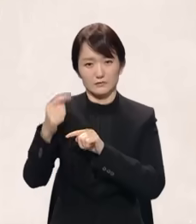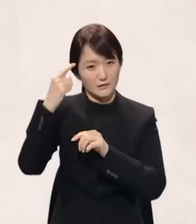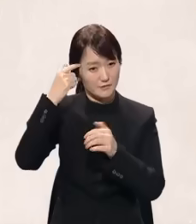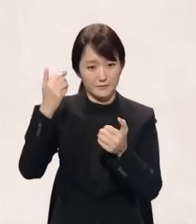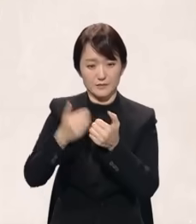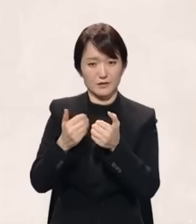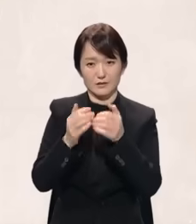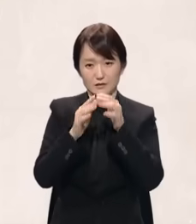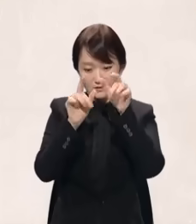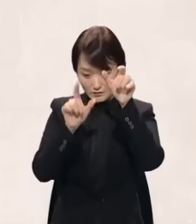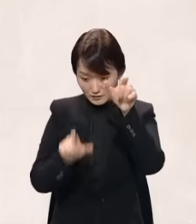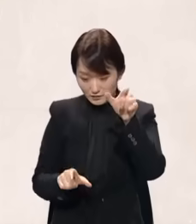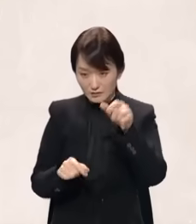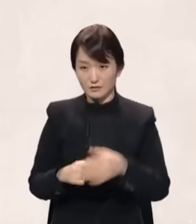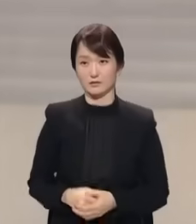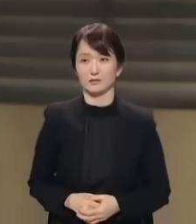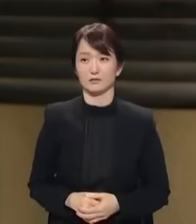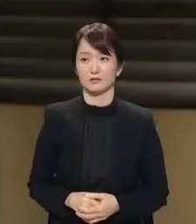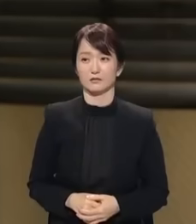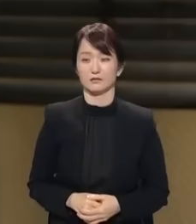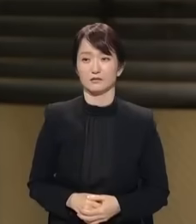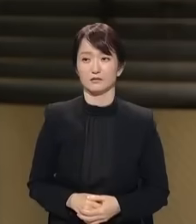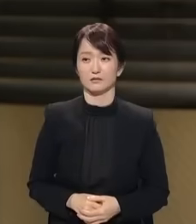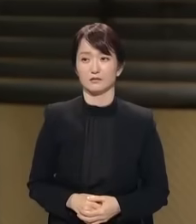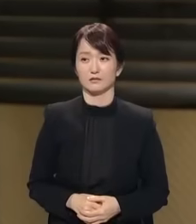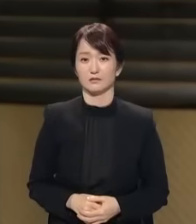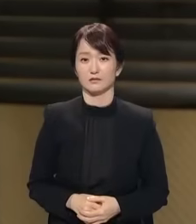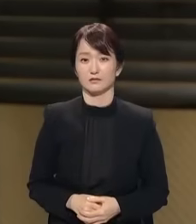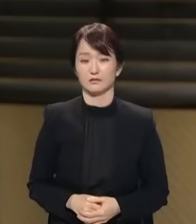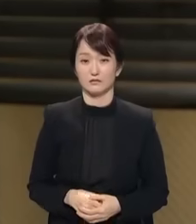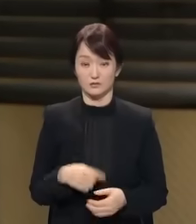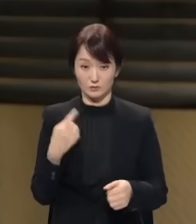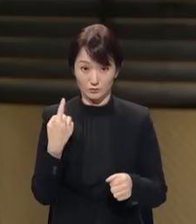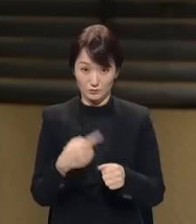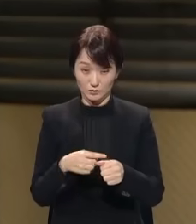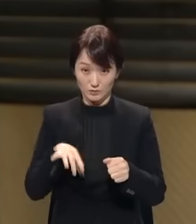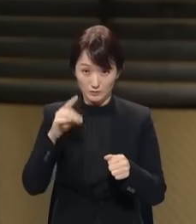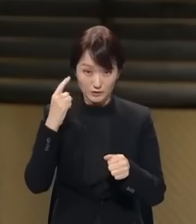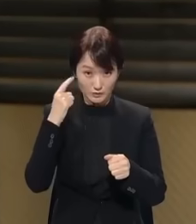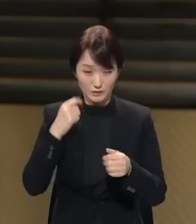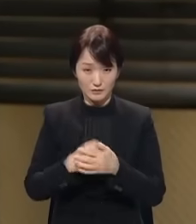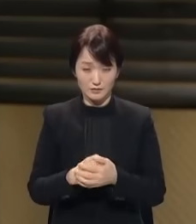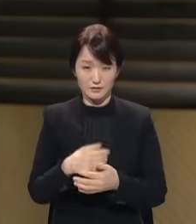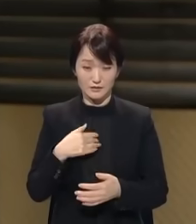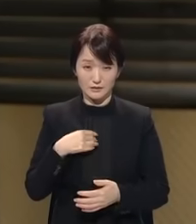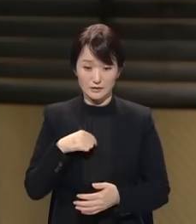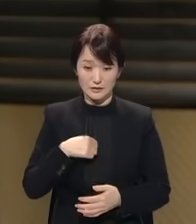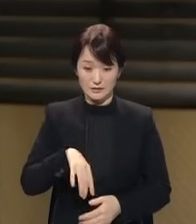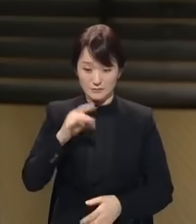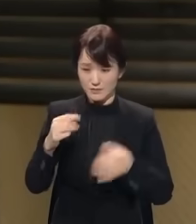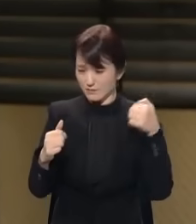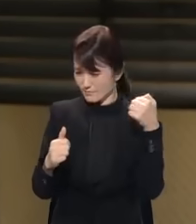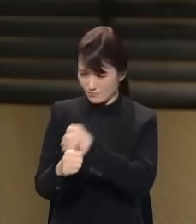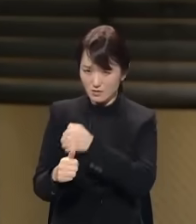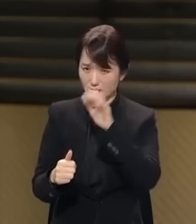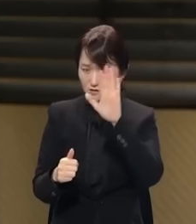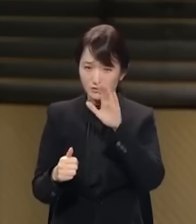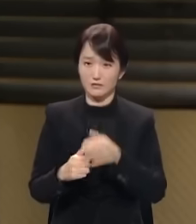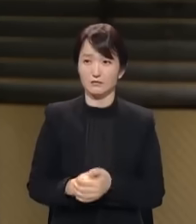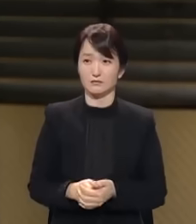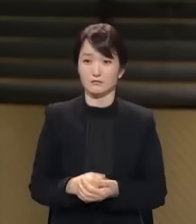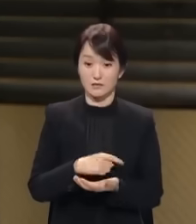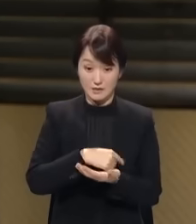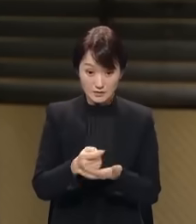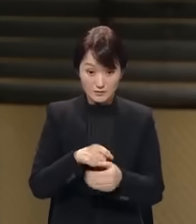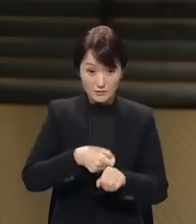달았는데 욕설은 먼저 들었고 일방적으로 폭행한 거 아니다라고 본인도 얘기하고 있는 상황이고, 만약에 가속이 돼서